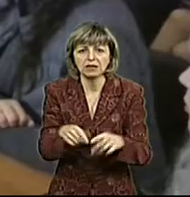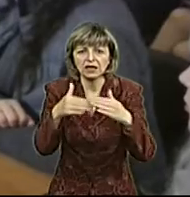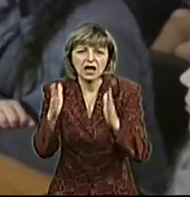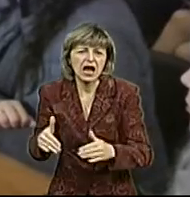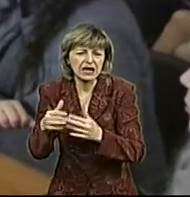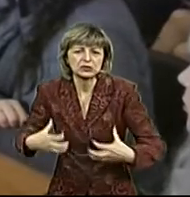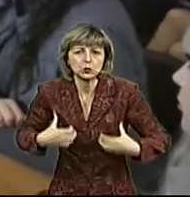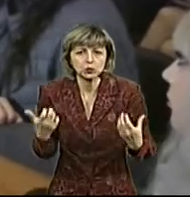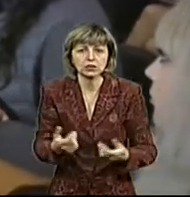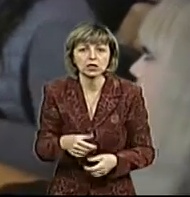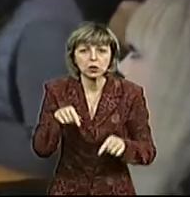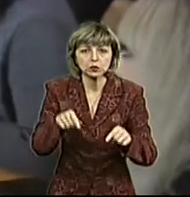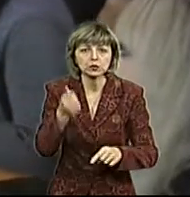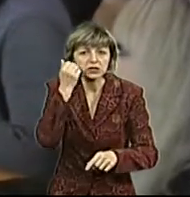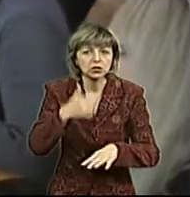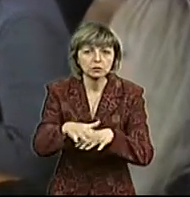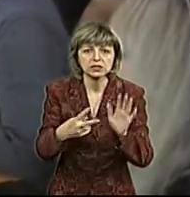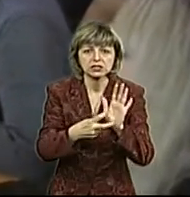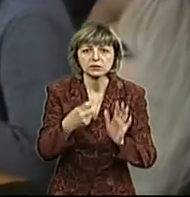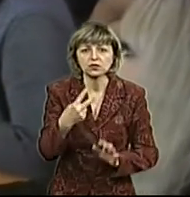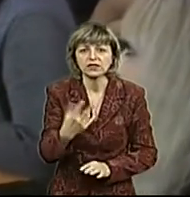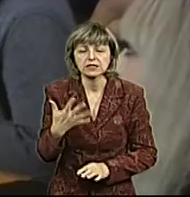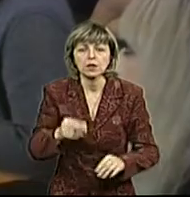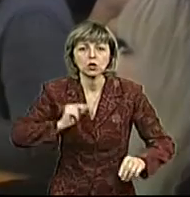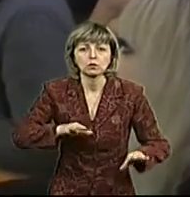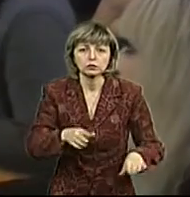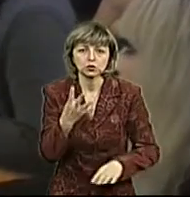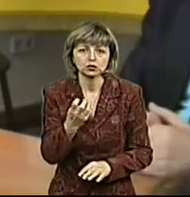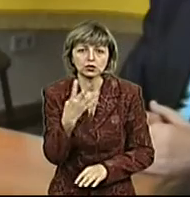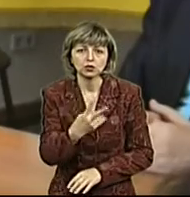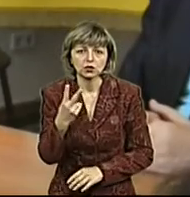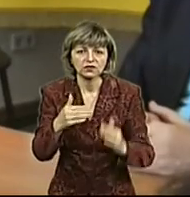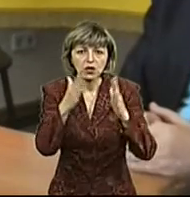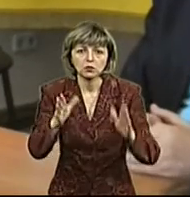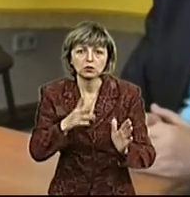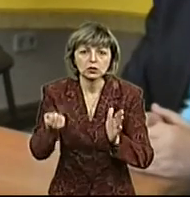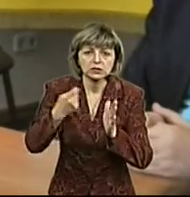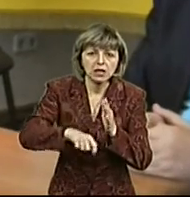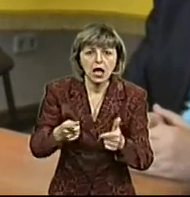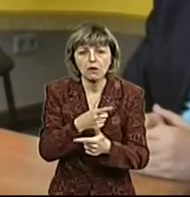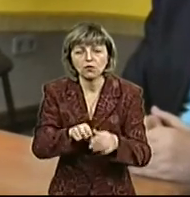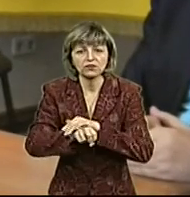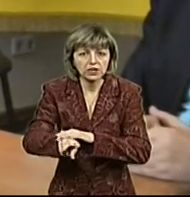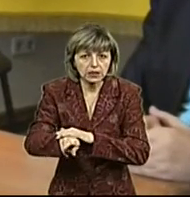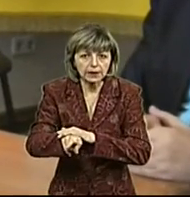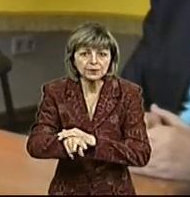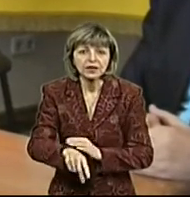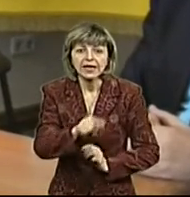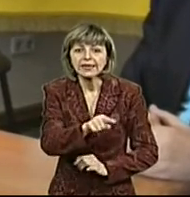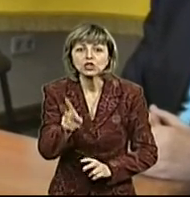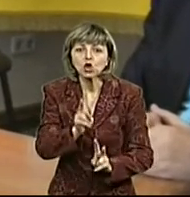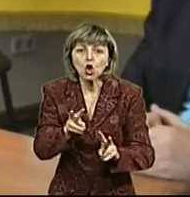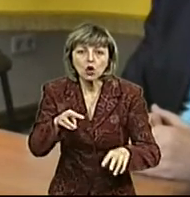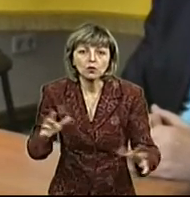старий ринок. Вас на старому ринку 725 робочих місць, 442 контейнери було закрите або втекли. Значить, з тих,